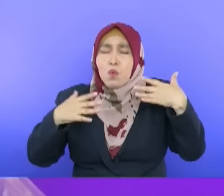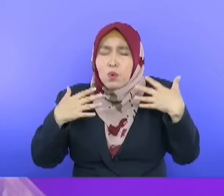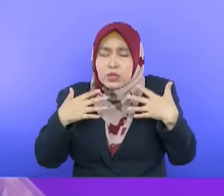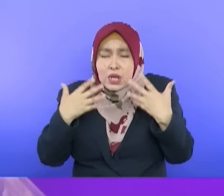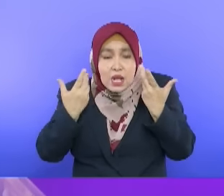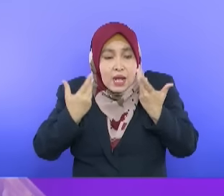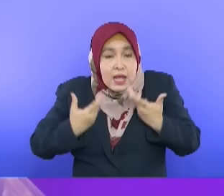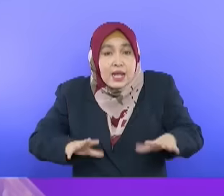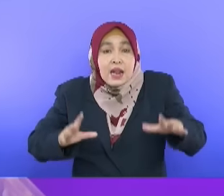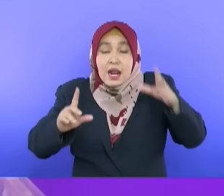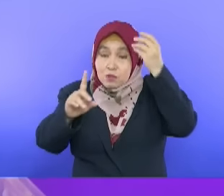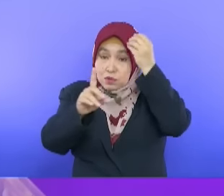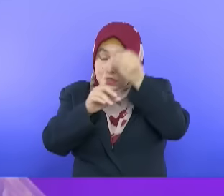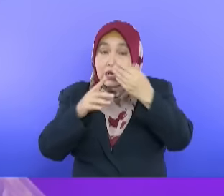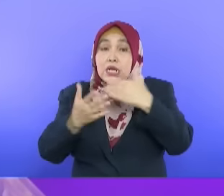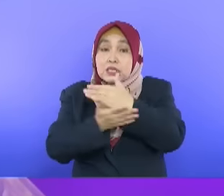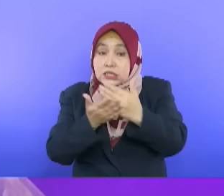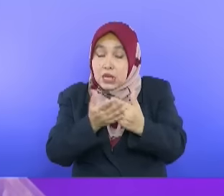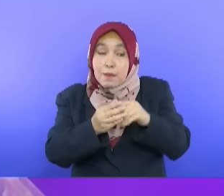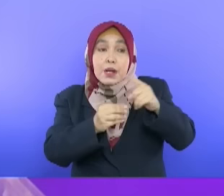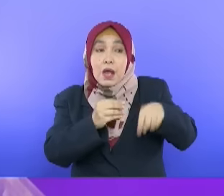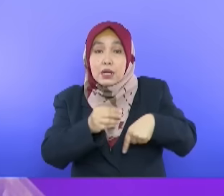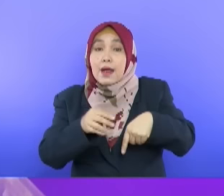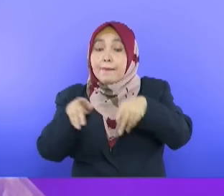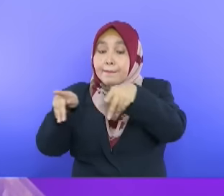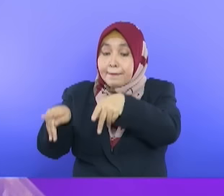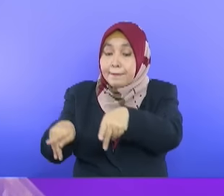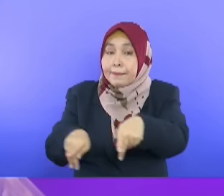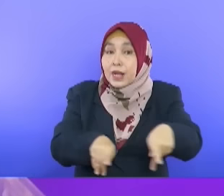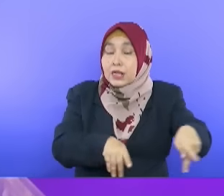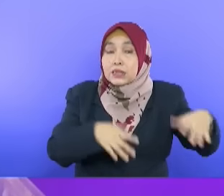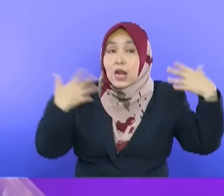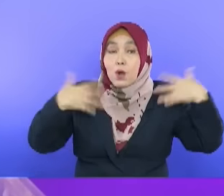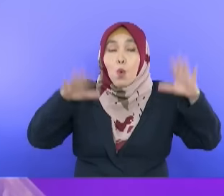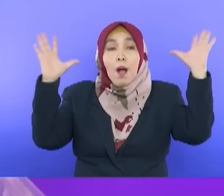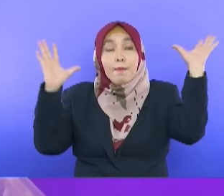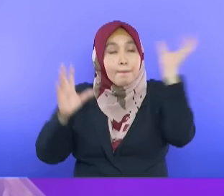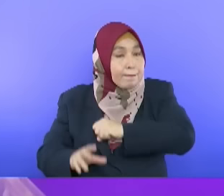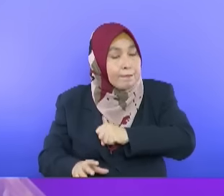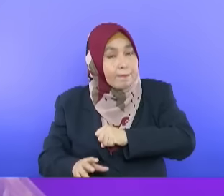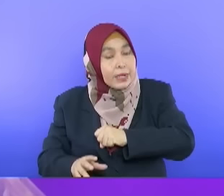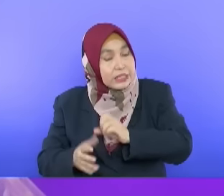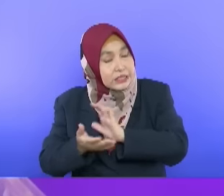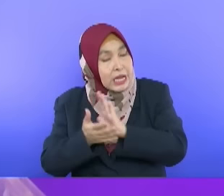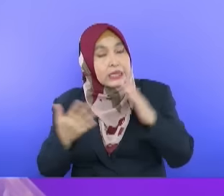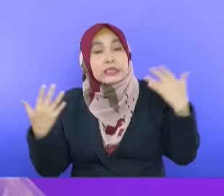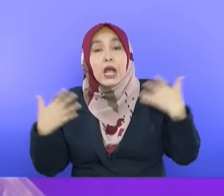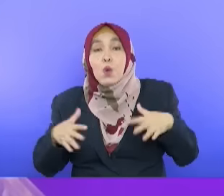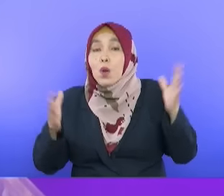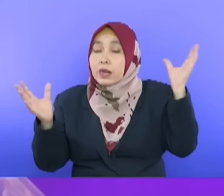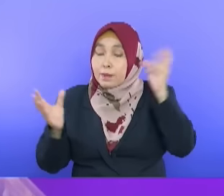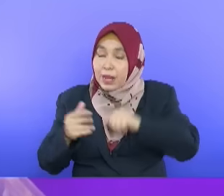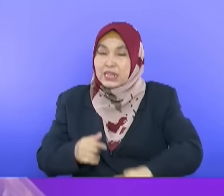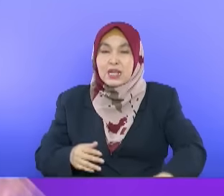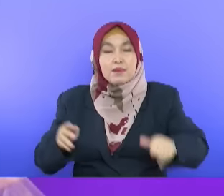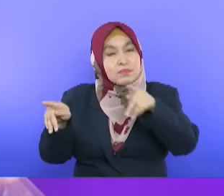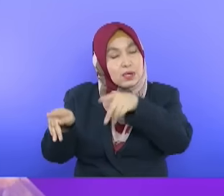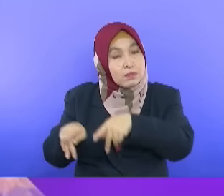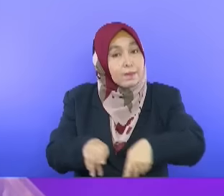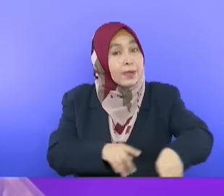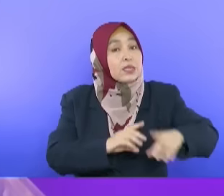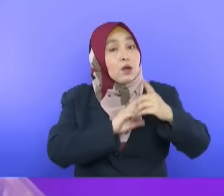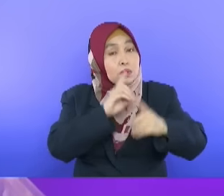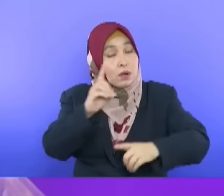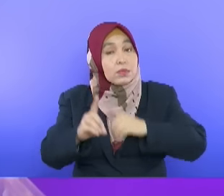takut lepas jadi ada sesuatu yang takut terlepas ya dan takut terlepas itu biasanya adalah dunia